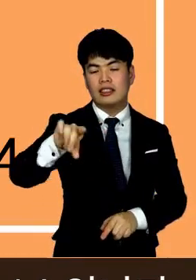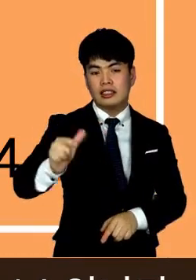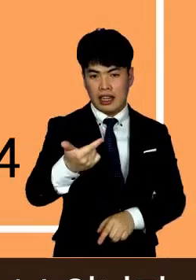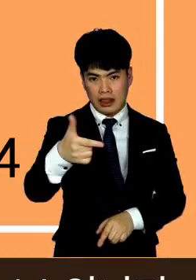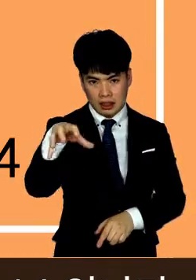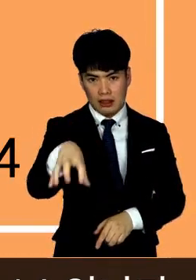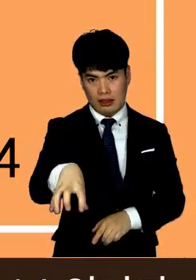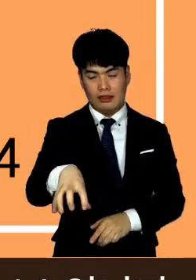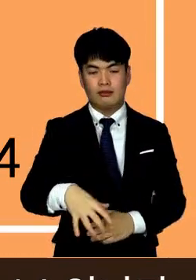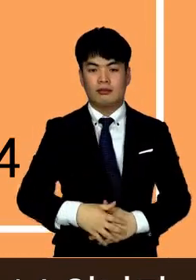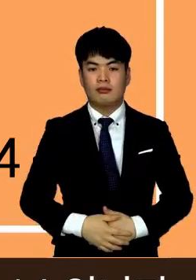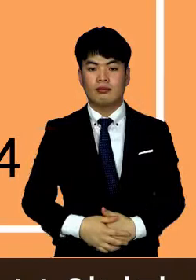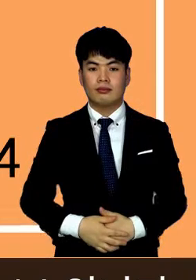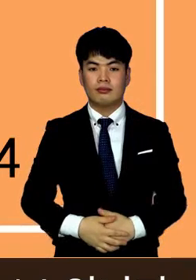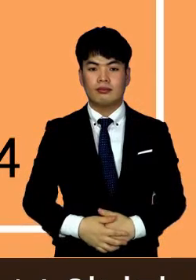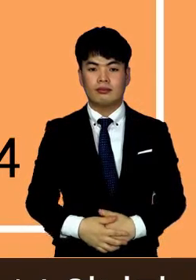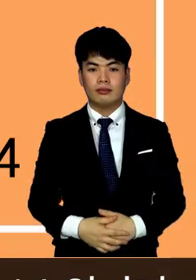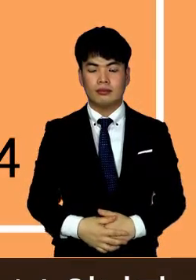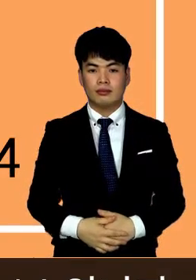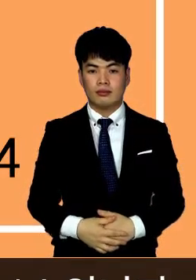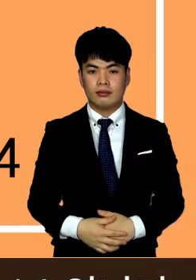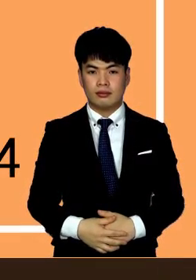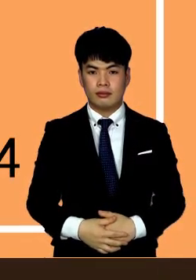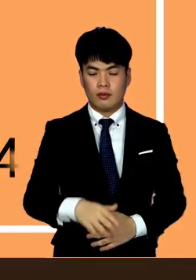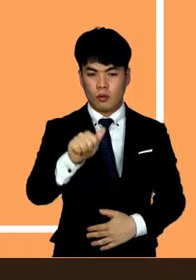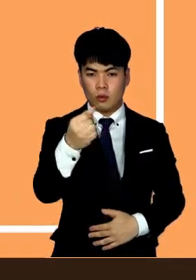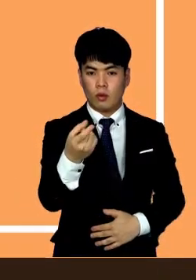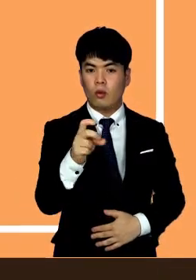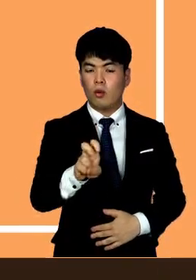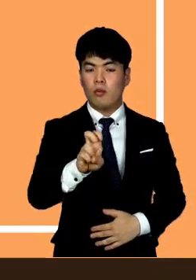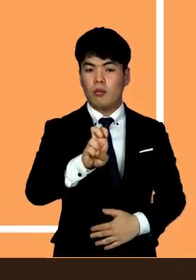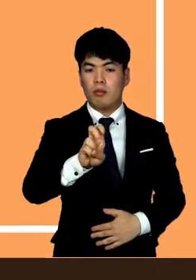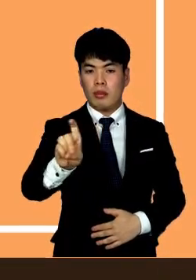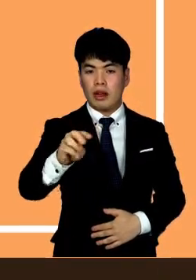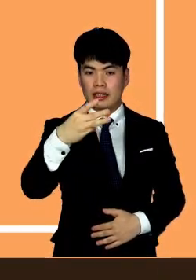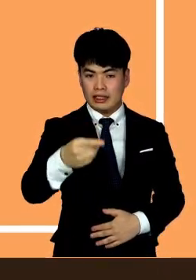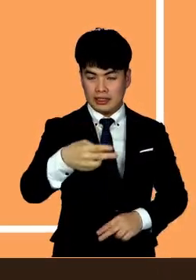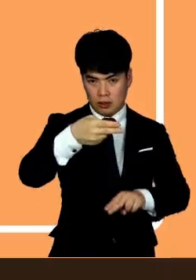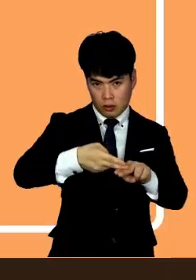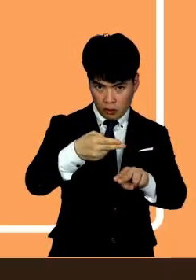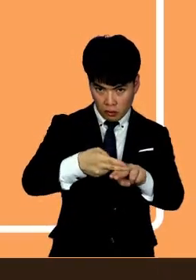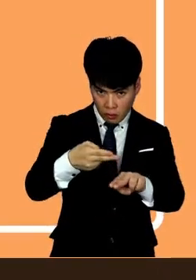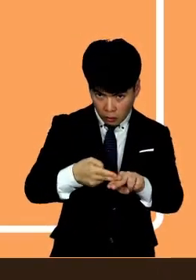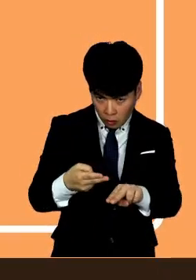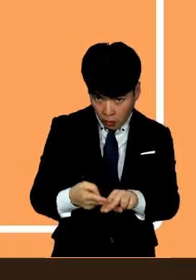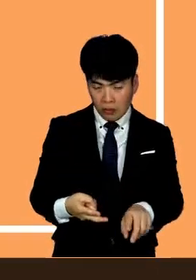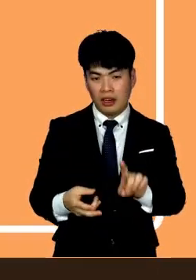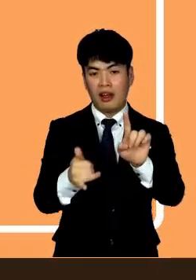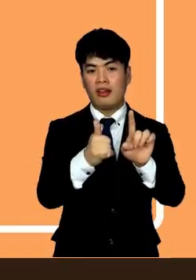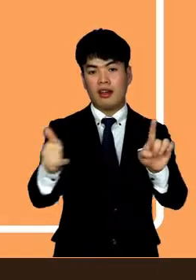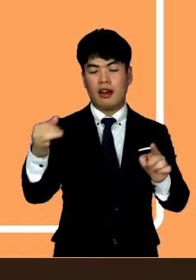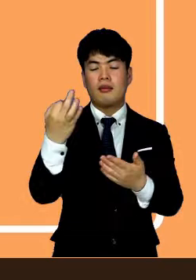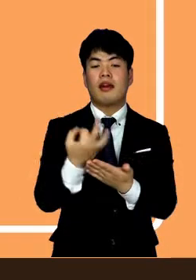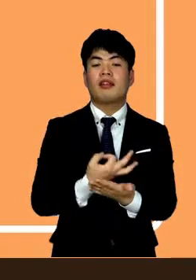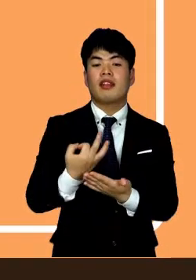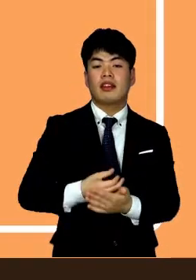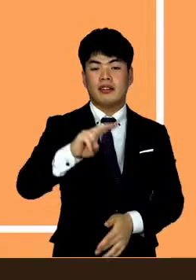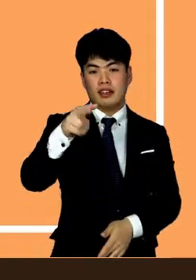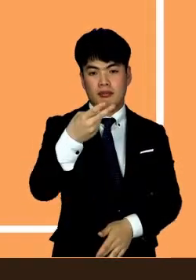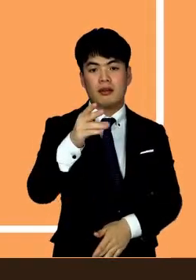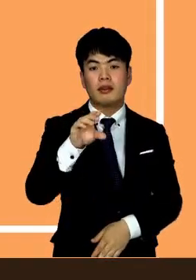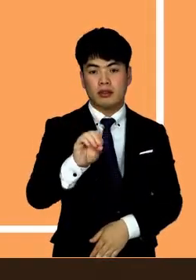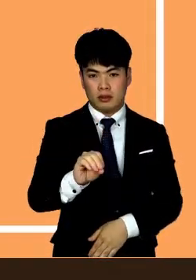직산읍 성진로 154-14입니다. 주식회사 홈마트에서 조리사 1명을 모집합니다. 임금은